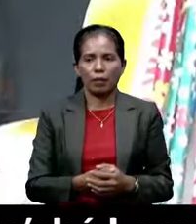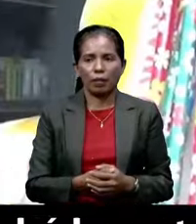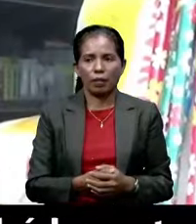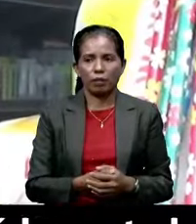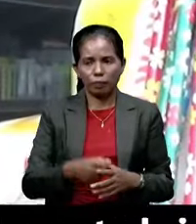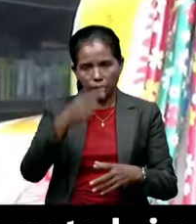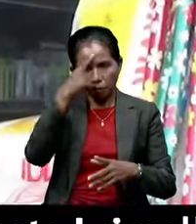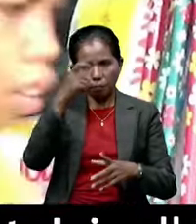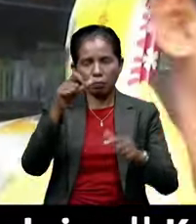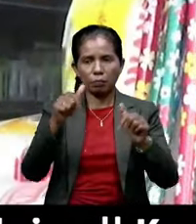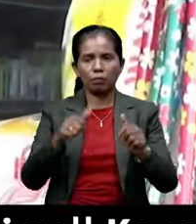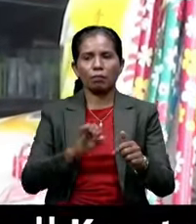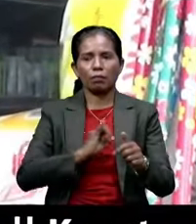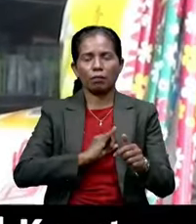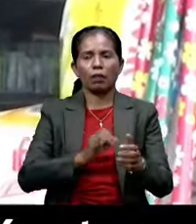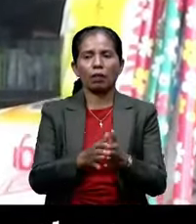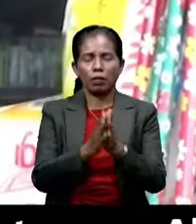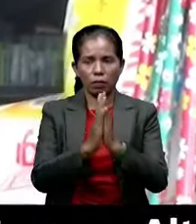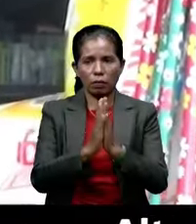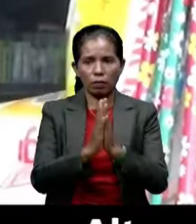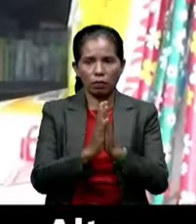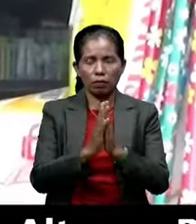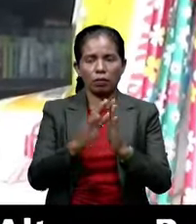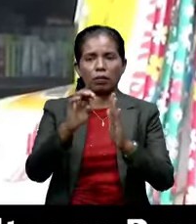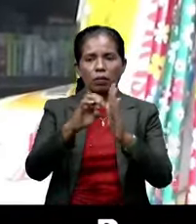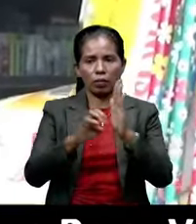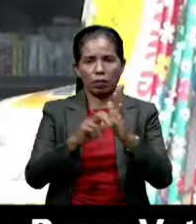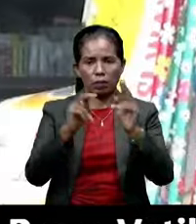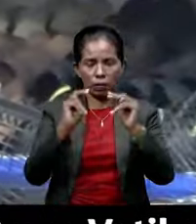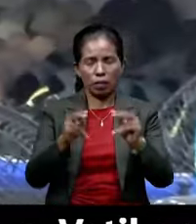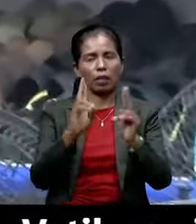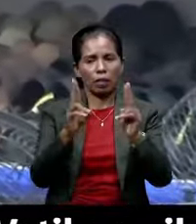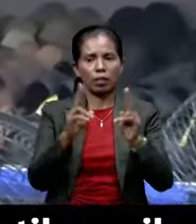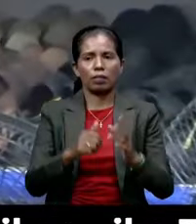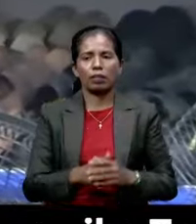tane ausu ba estado tem que lalais